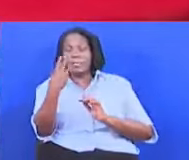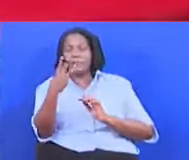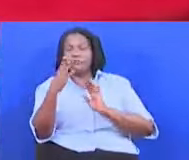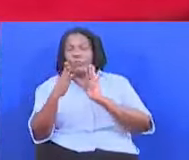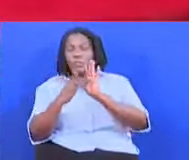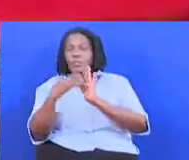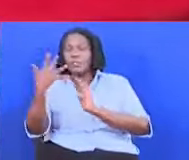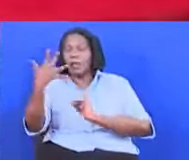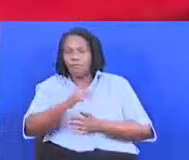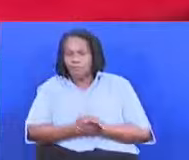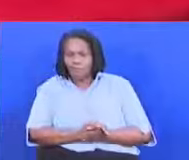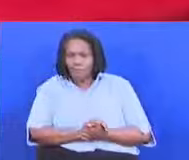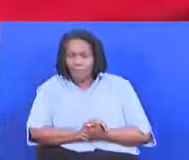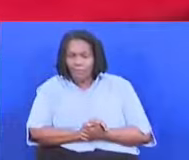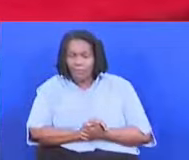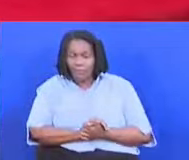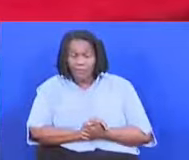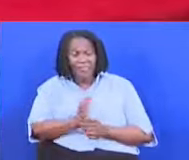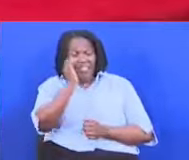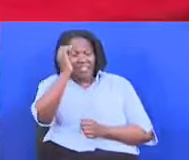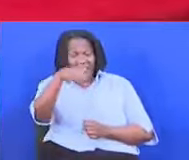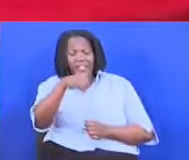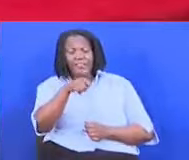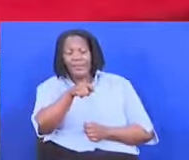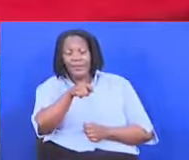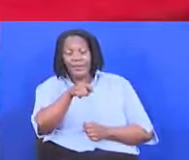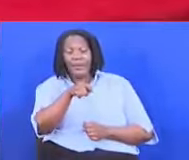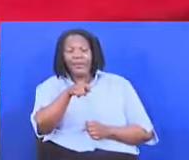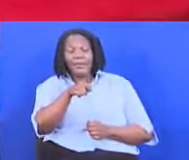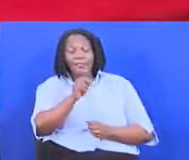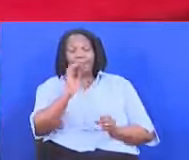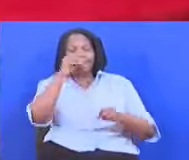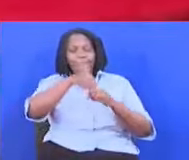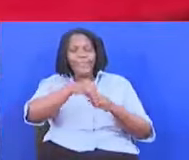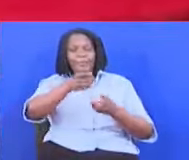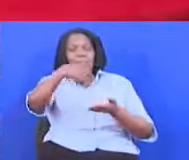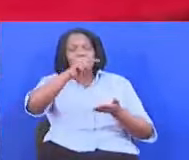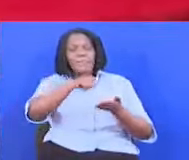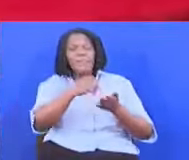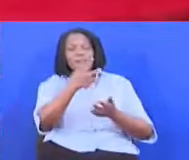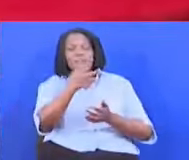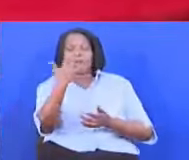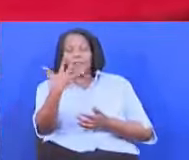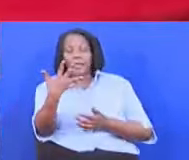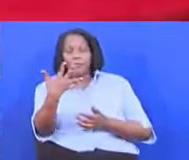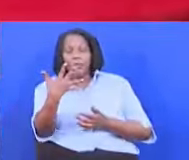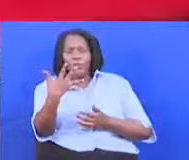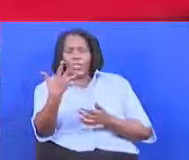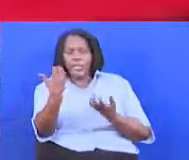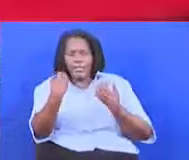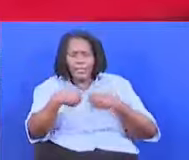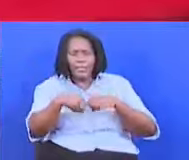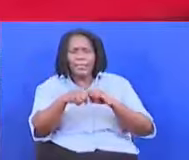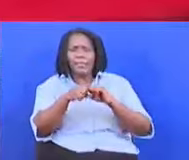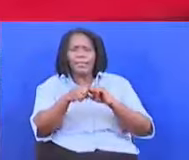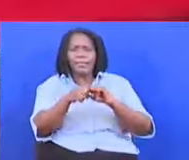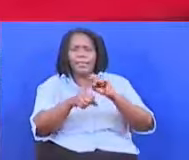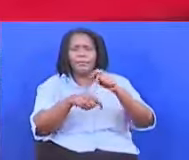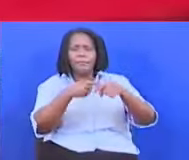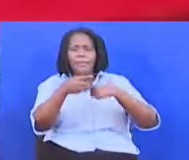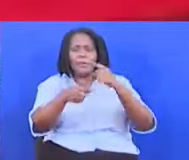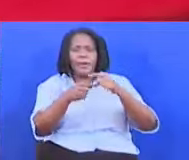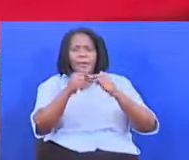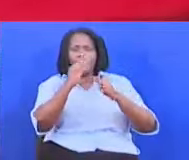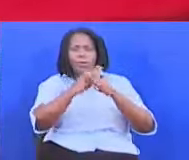6.395. Aidha, Geita ni miongoni mwa miji 45 inayotekeleza mradi wa kuboresha miundombinu